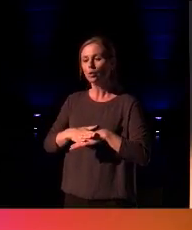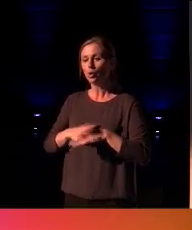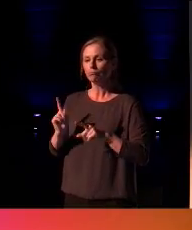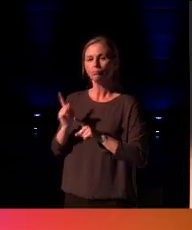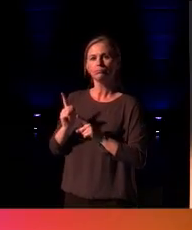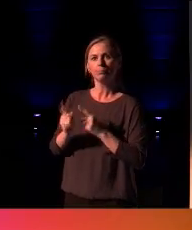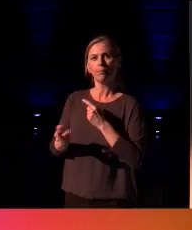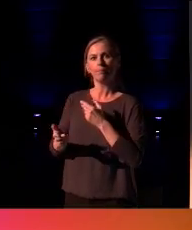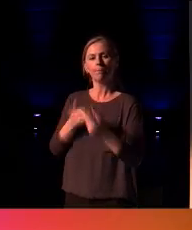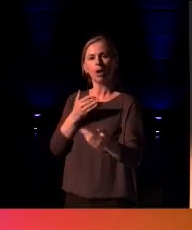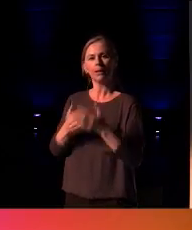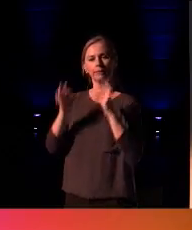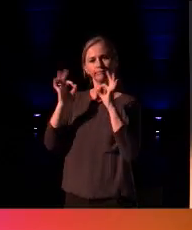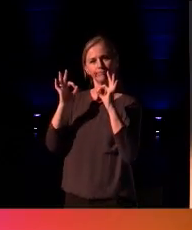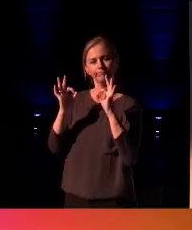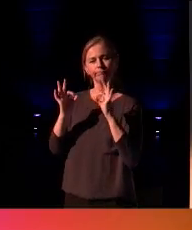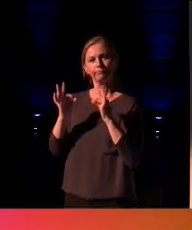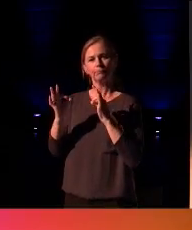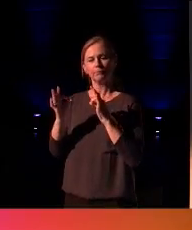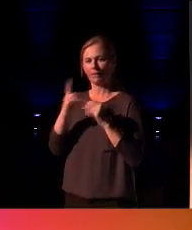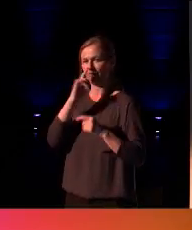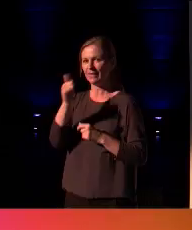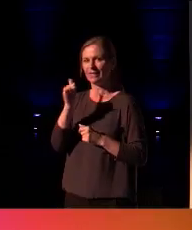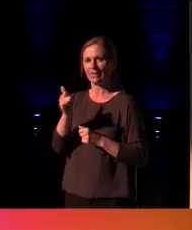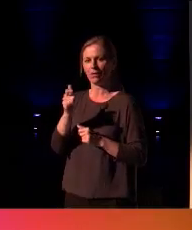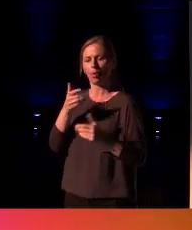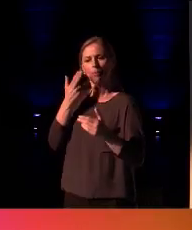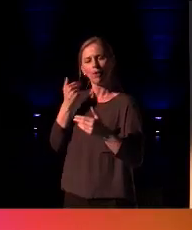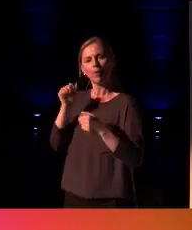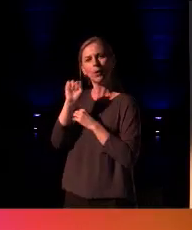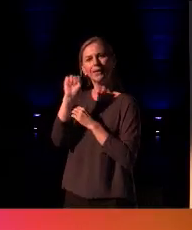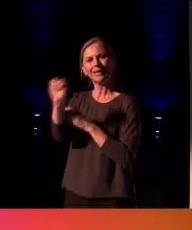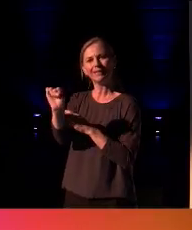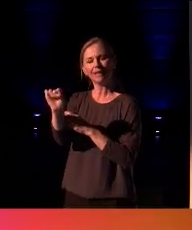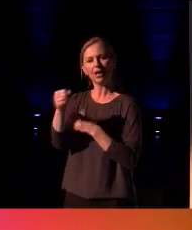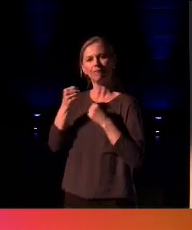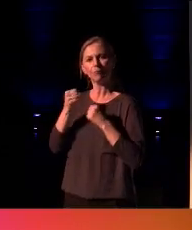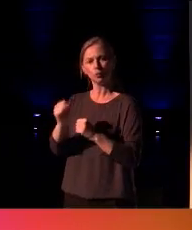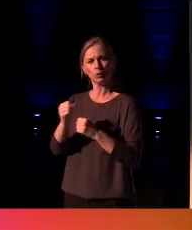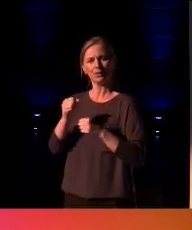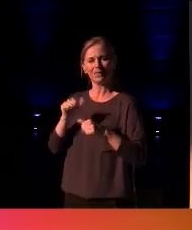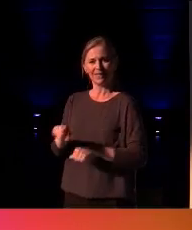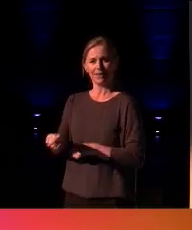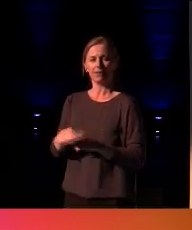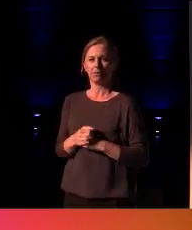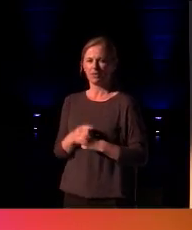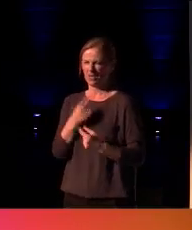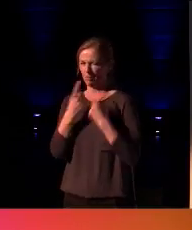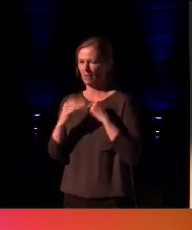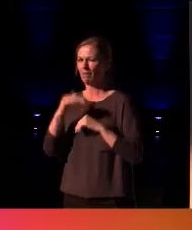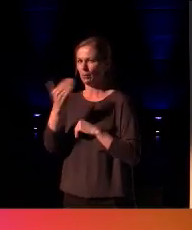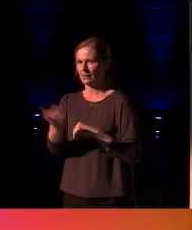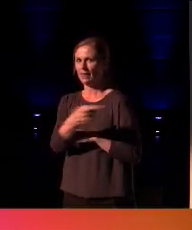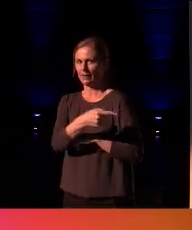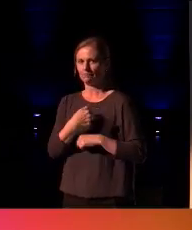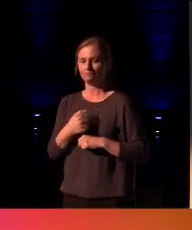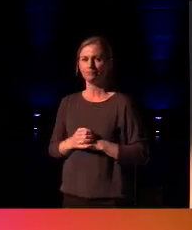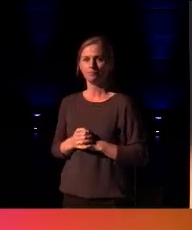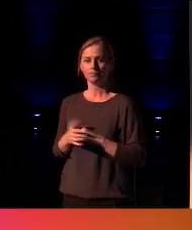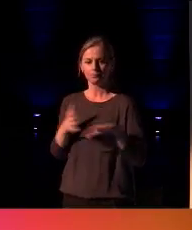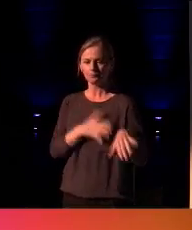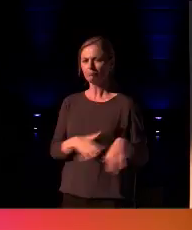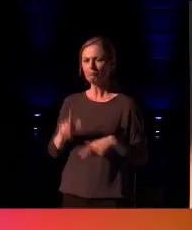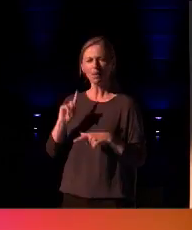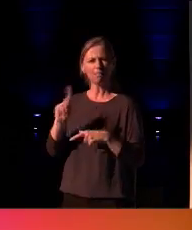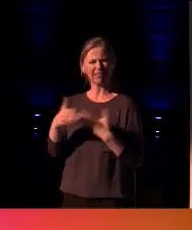dem, optimalisert behandling, viktig for oss å hindre funksjonssvikten. Kommer tilbake til det. Hvor